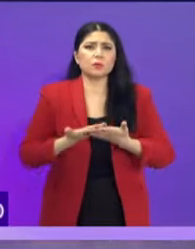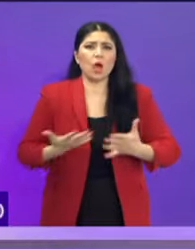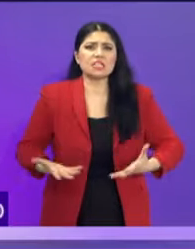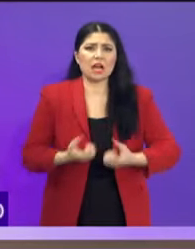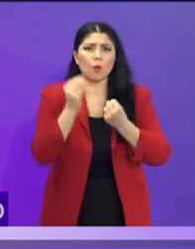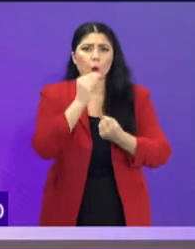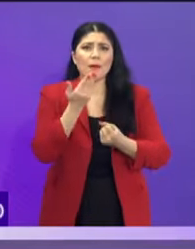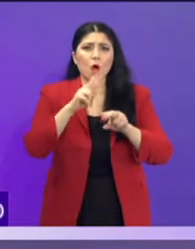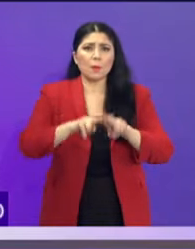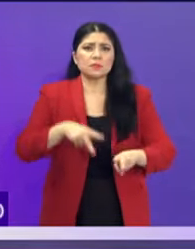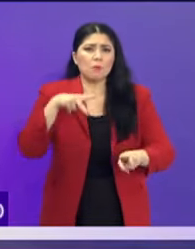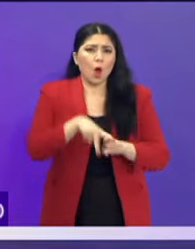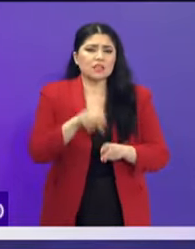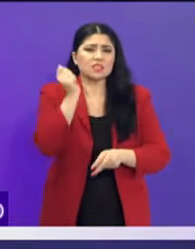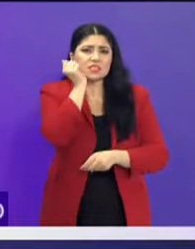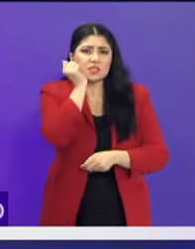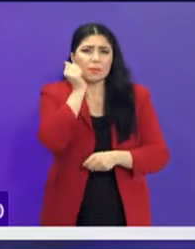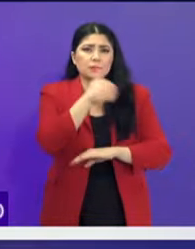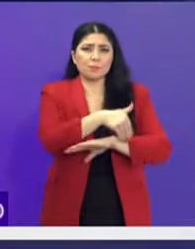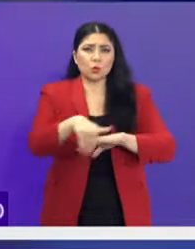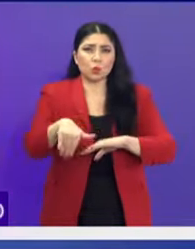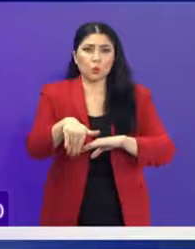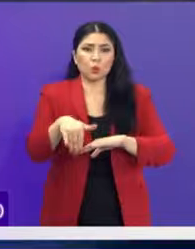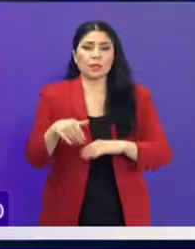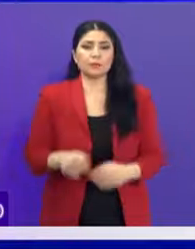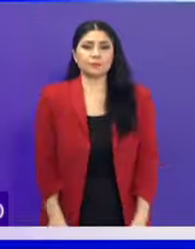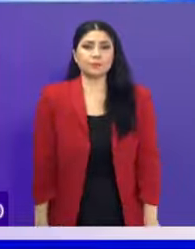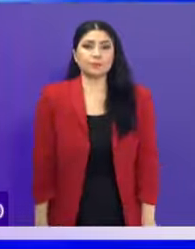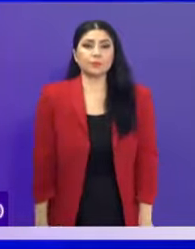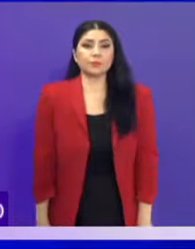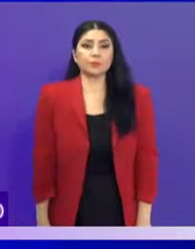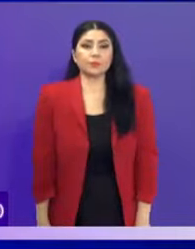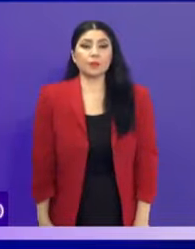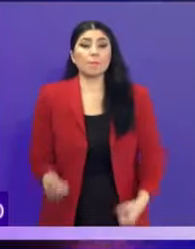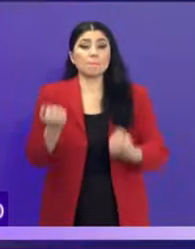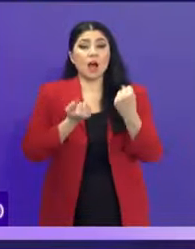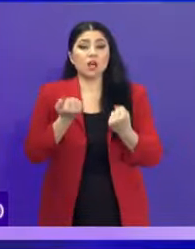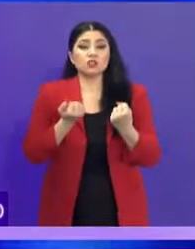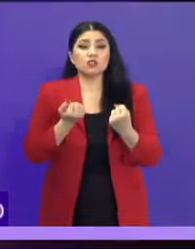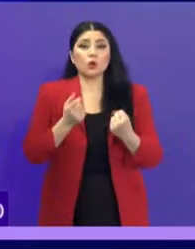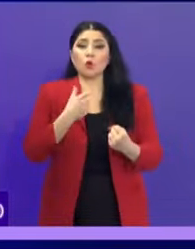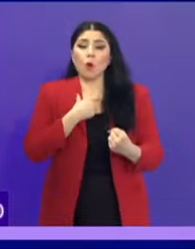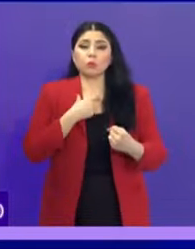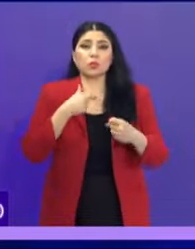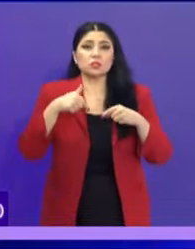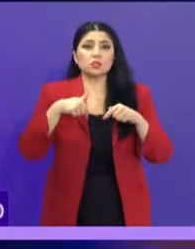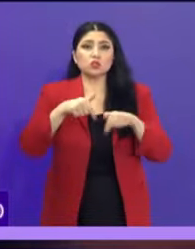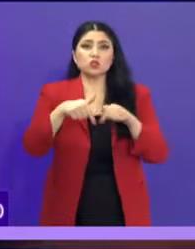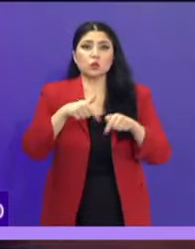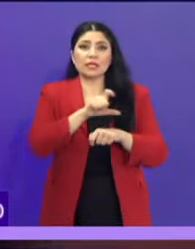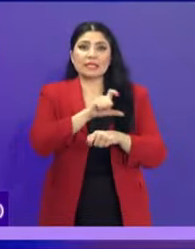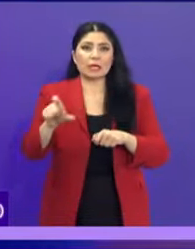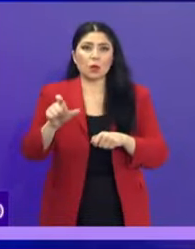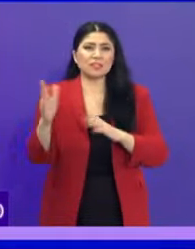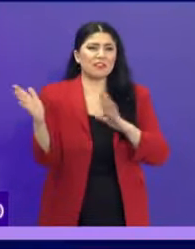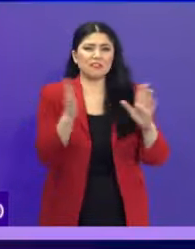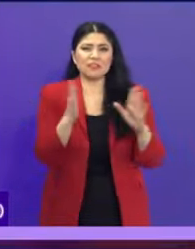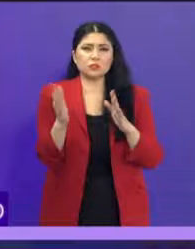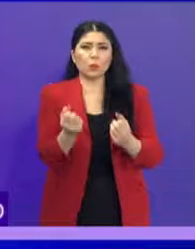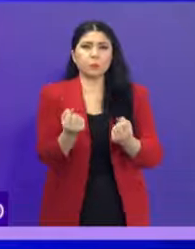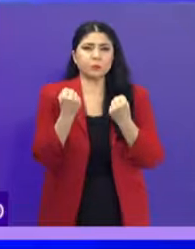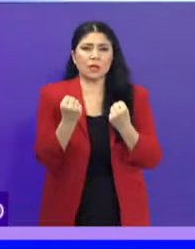rămas blocați în Nămeți pe drumurile publice după ce mașinile în care se aflau nu au mai putut înainta din cauza